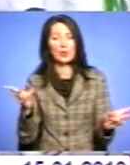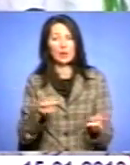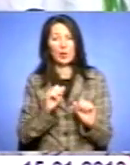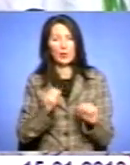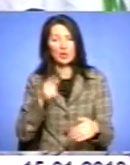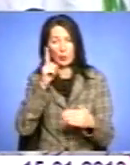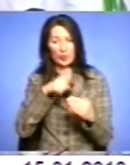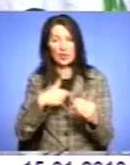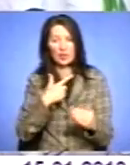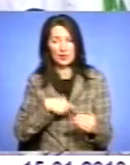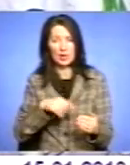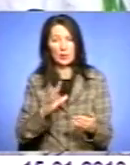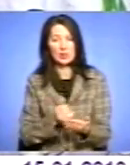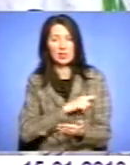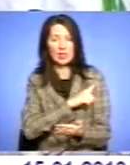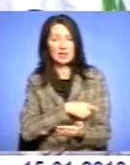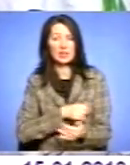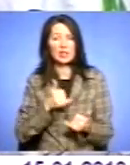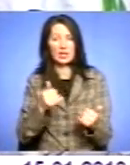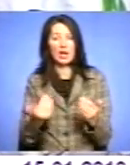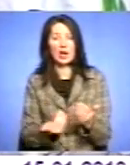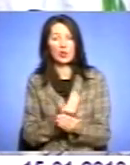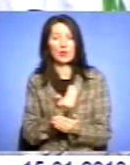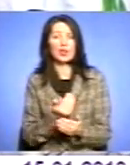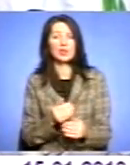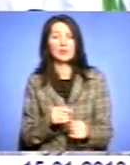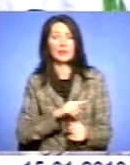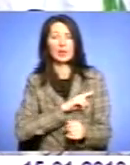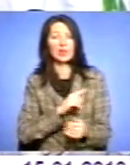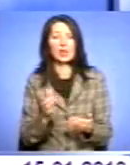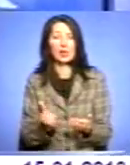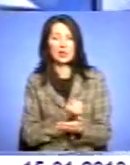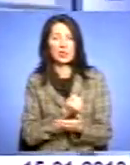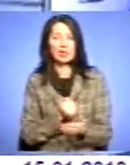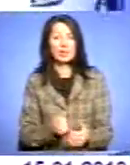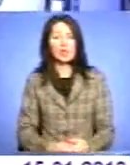повірити у себе і знайти сили для нових досягнень.